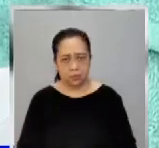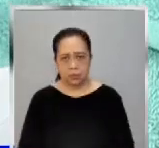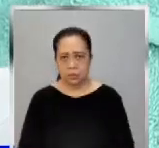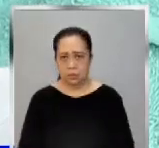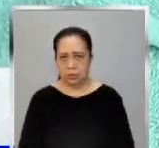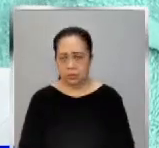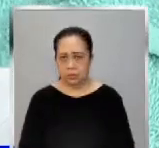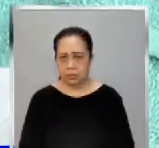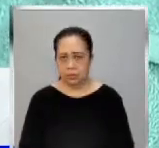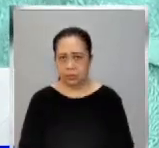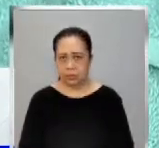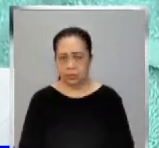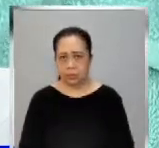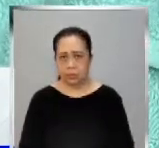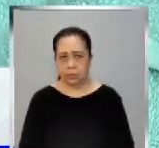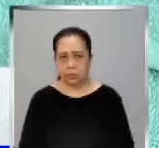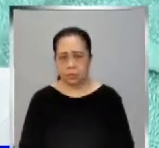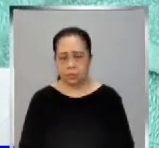Mga